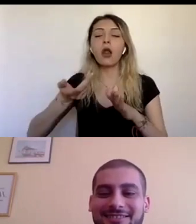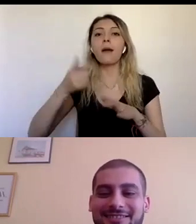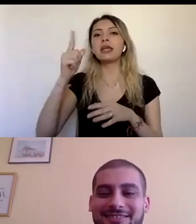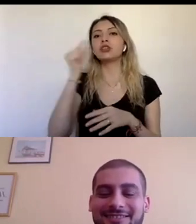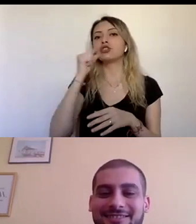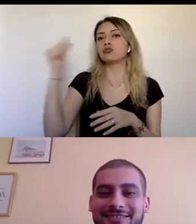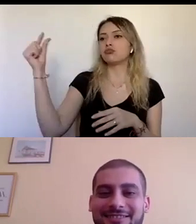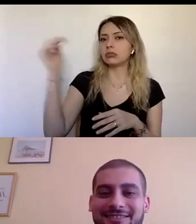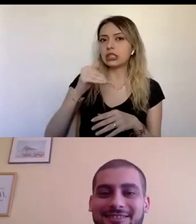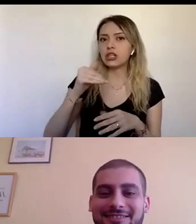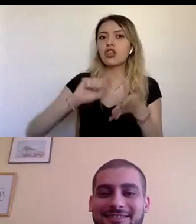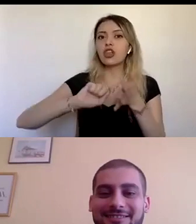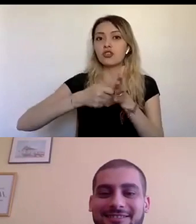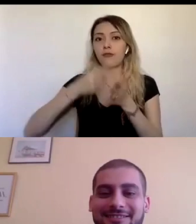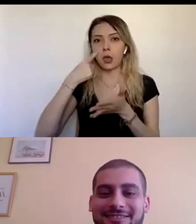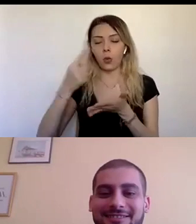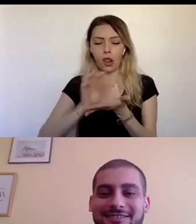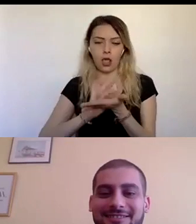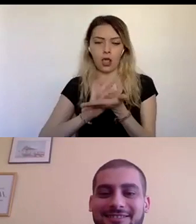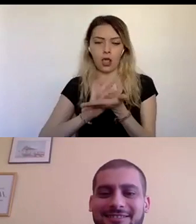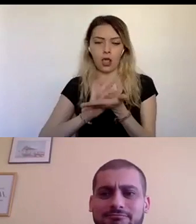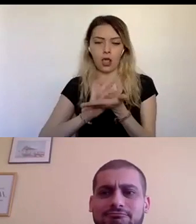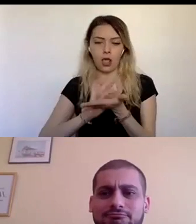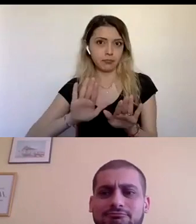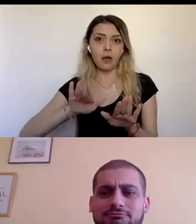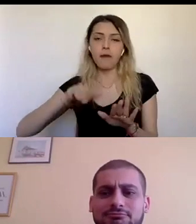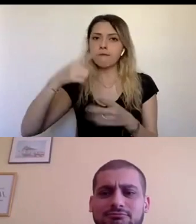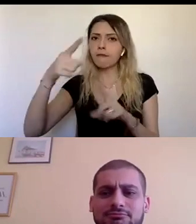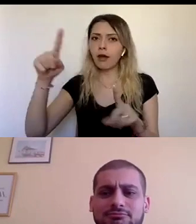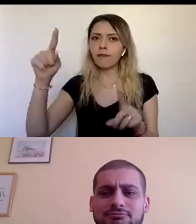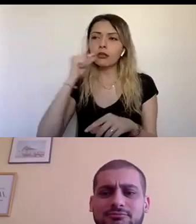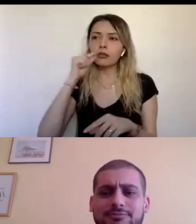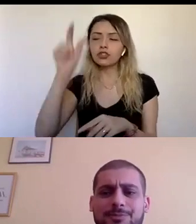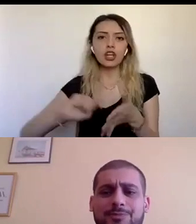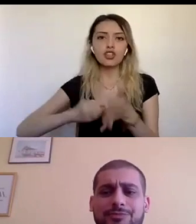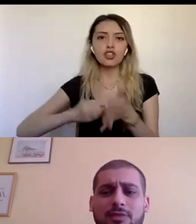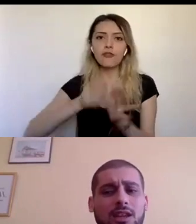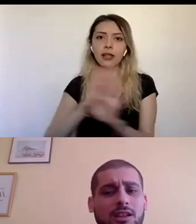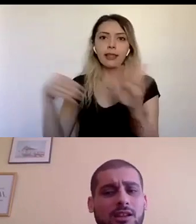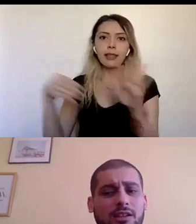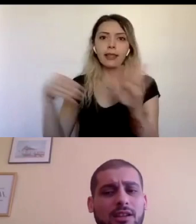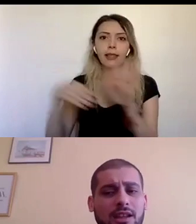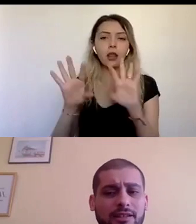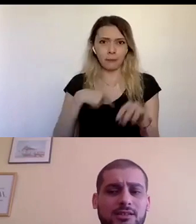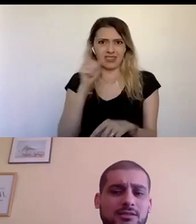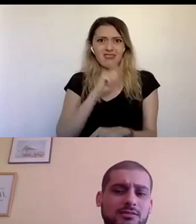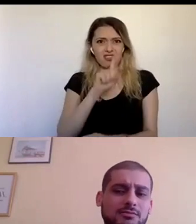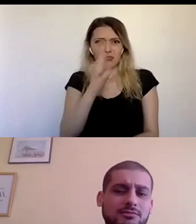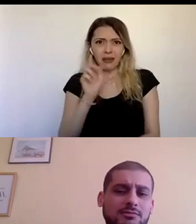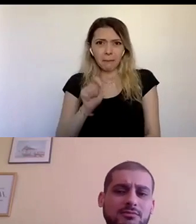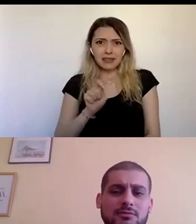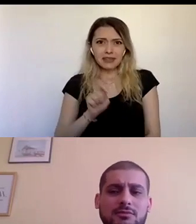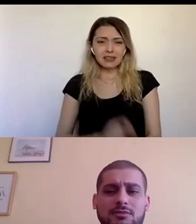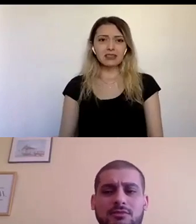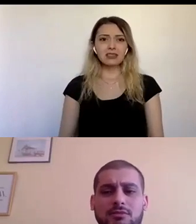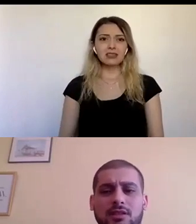şifresiz giriyor diye gözlemledik. Biz mi hata yaptık acaba, demiş katılımcımız. Yani bir kere girip olduktan sonra şifre düşüyor